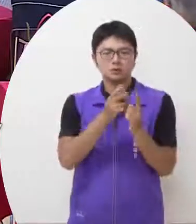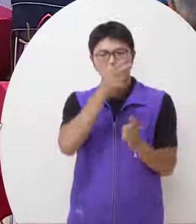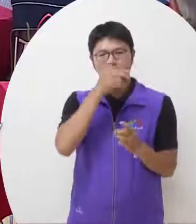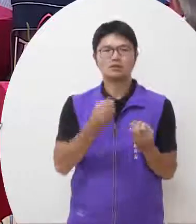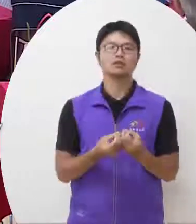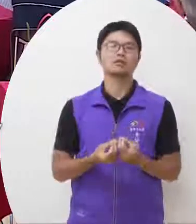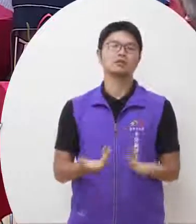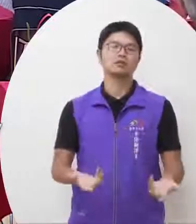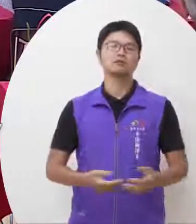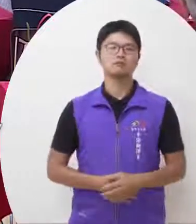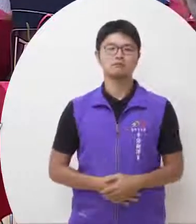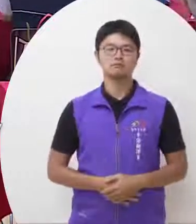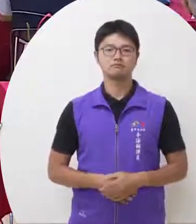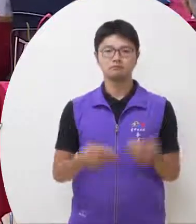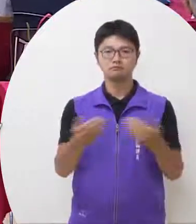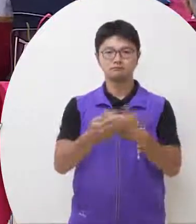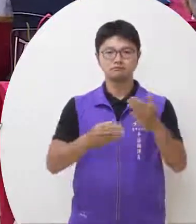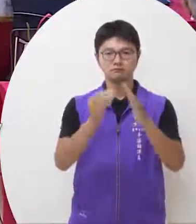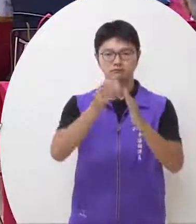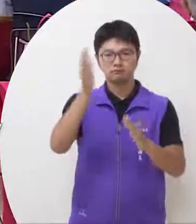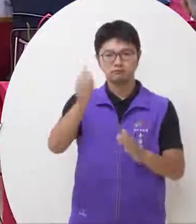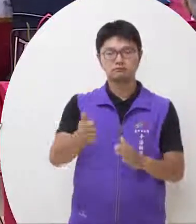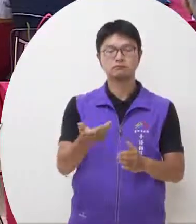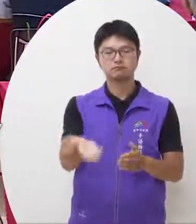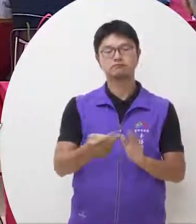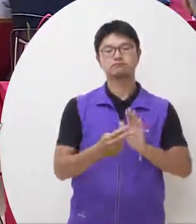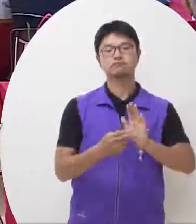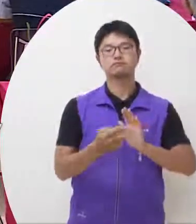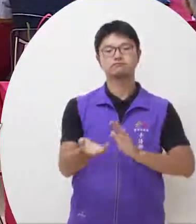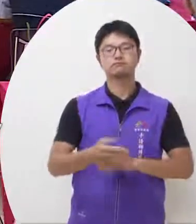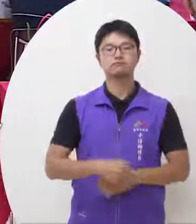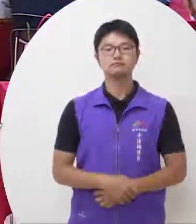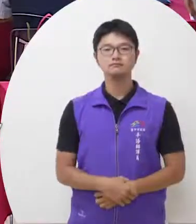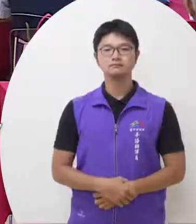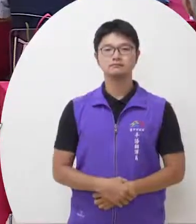局？好，交通局叶局长。